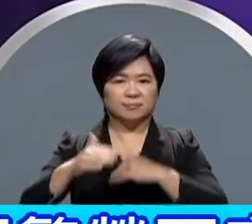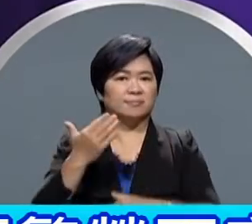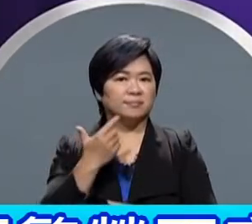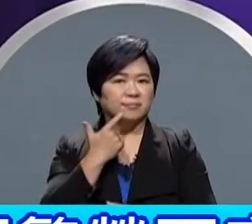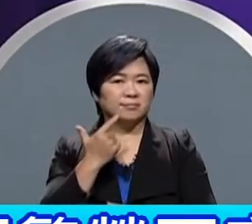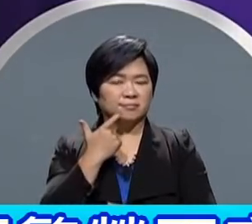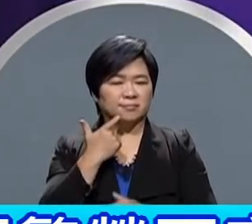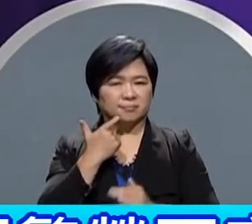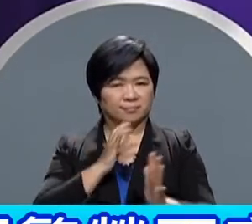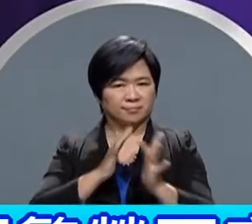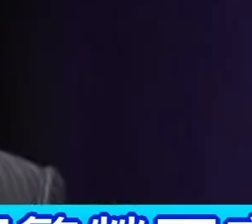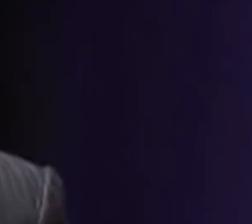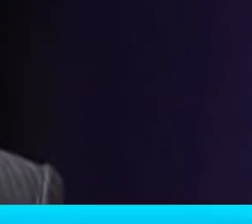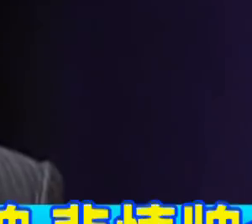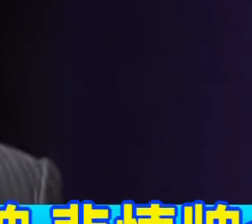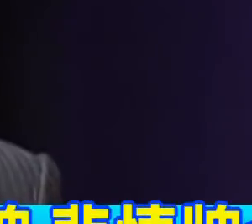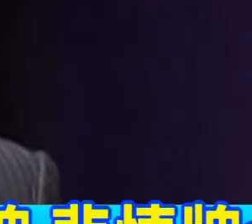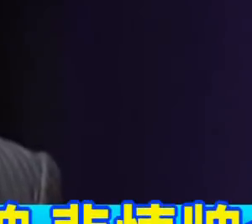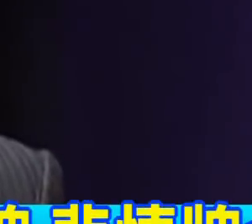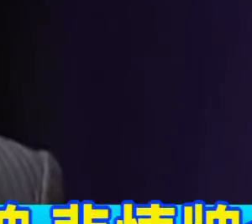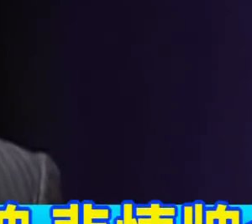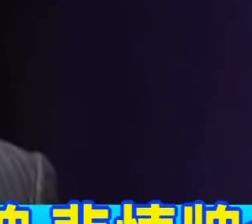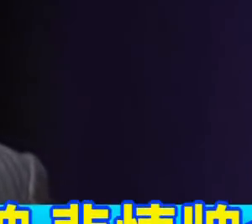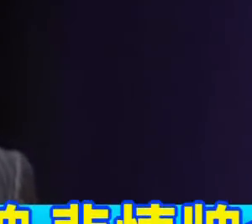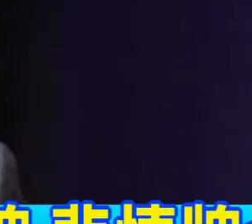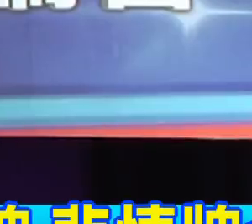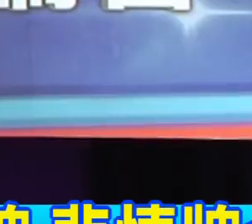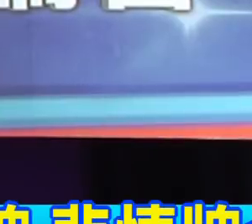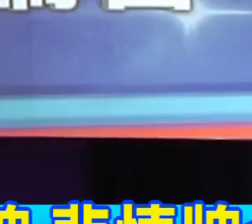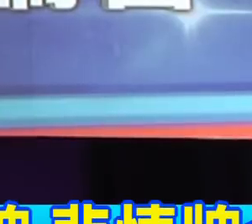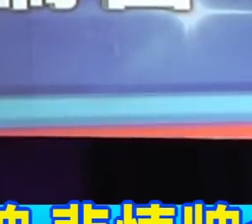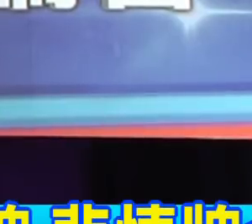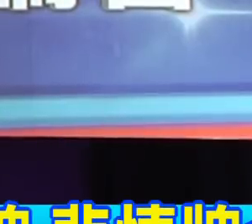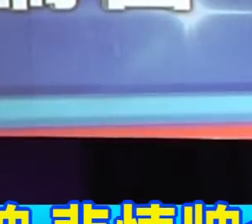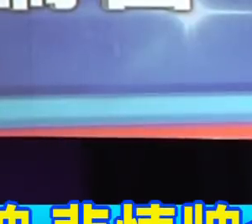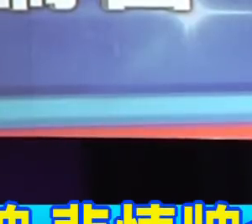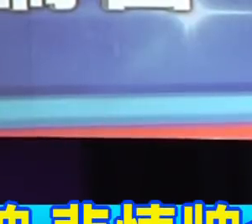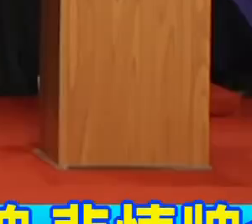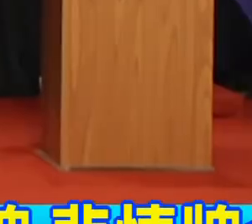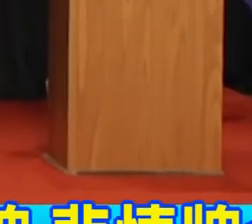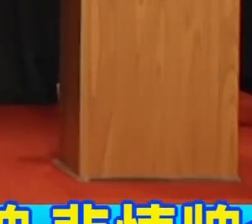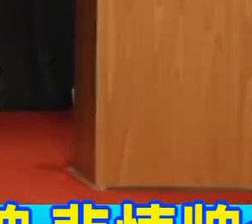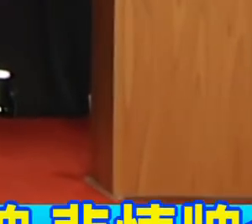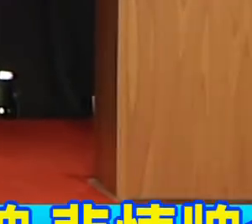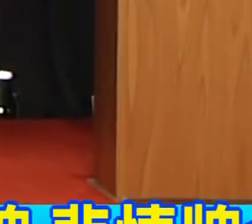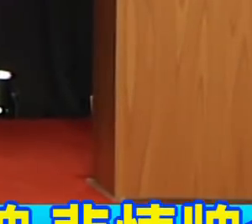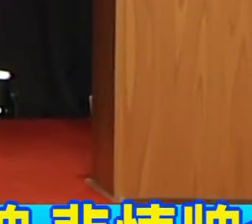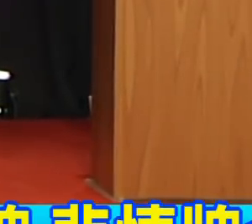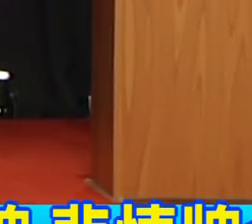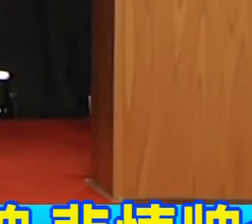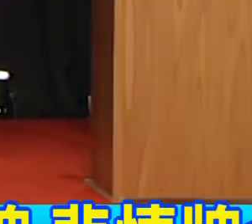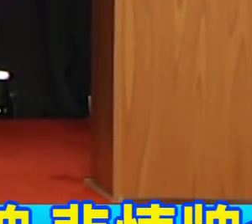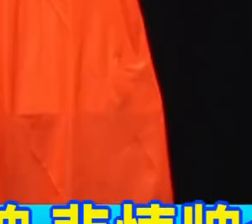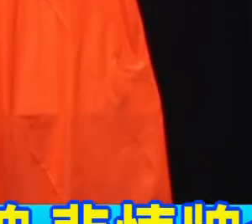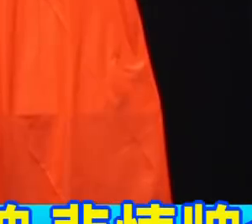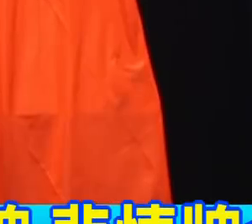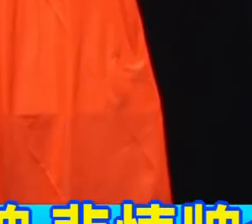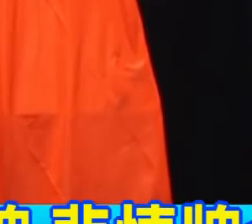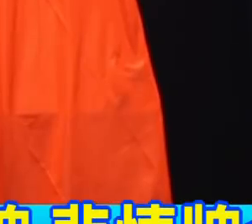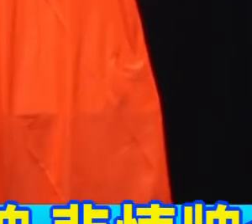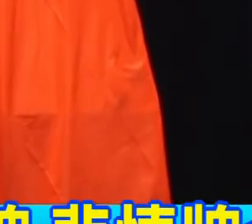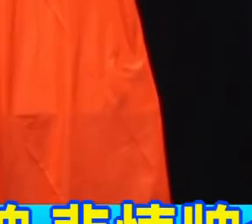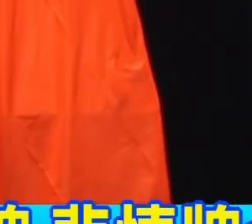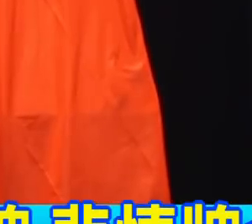荣、更安全。 两岸牌、悲情牌能用的全部拿出来，柯文哲说不清楚的台湾价值也要仔